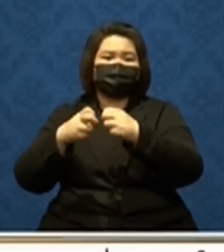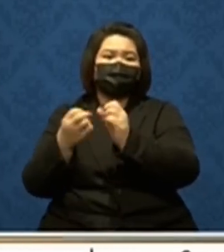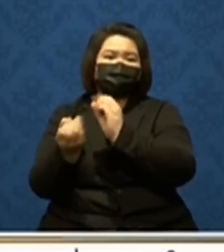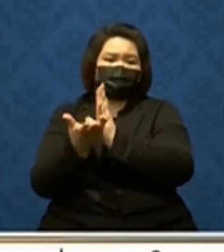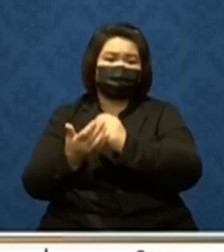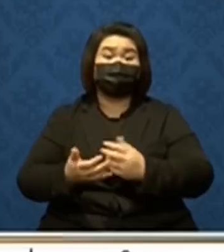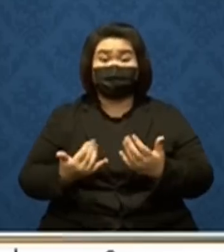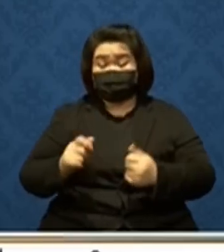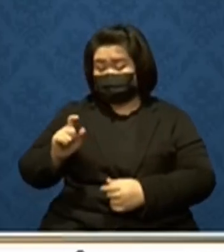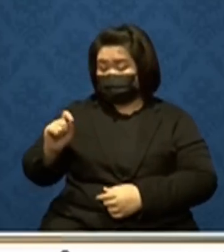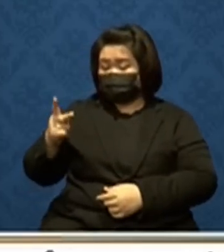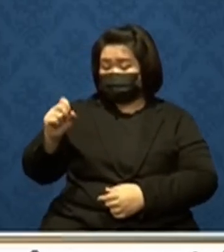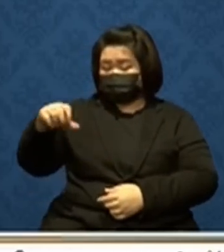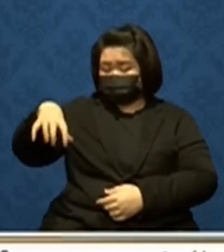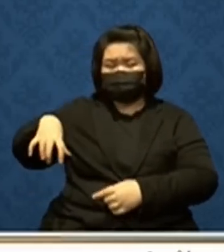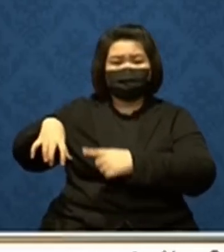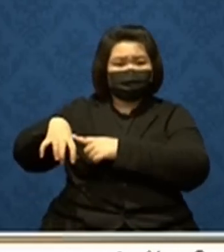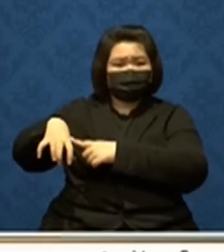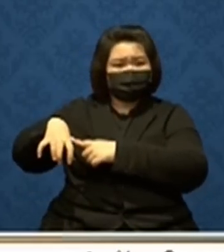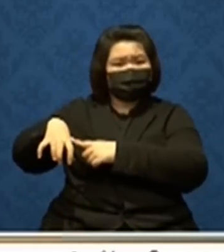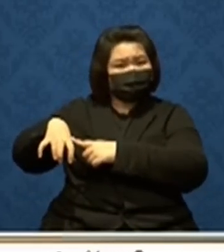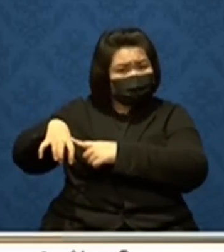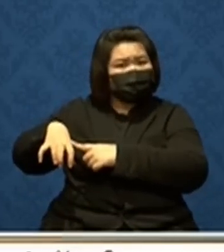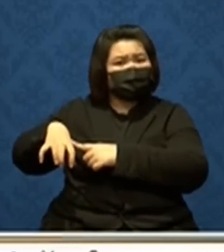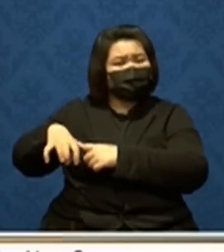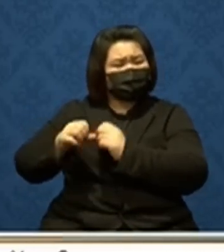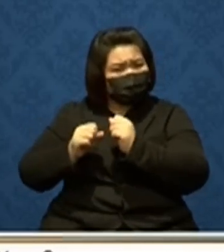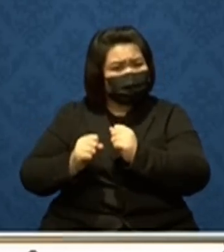แม็กซ์แค็ได้ทุ่มเทสรรพกำลัง